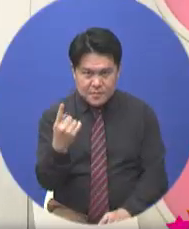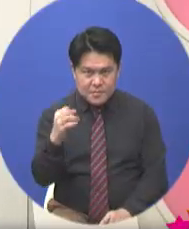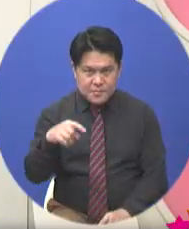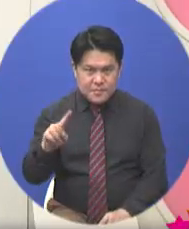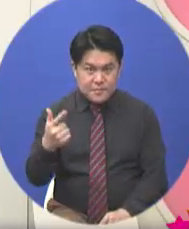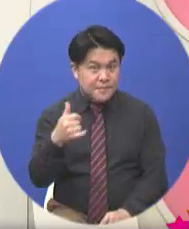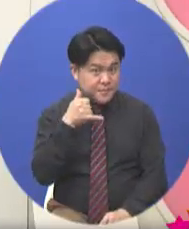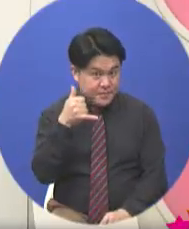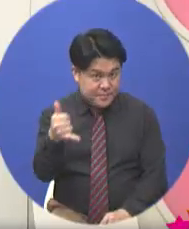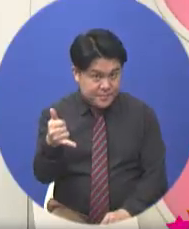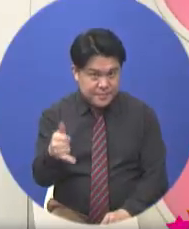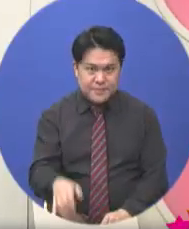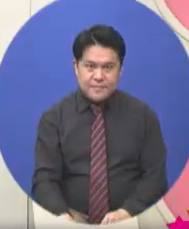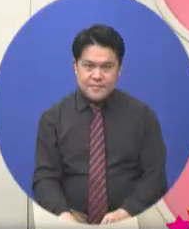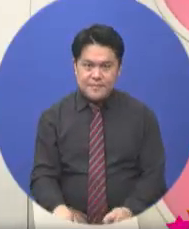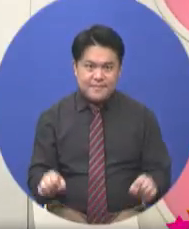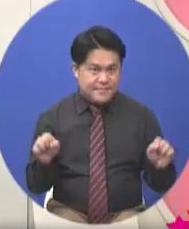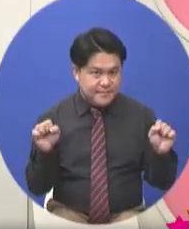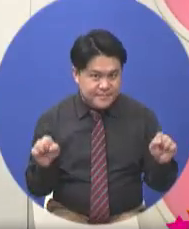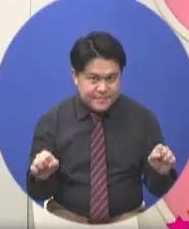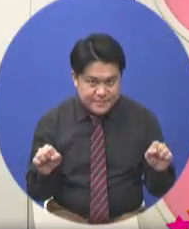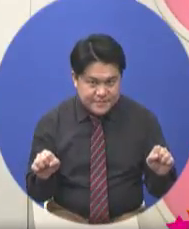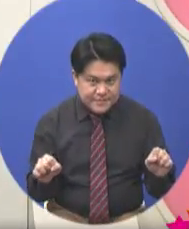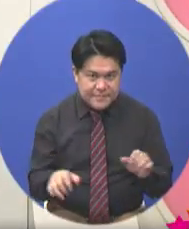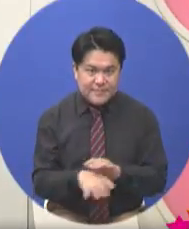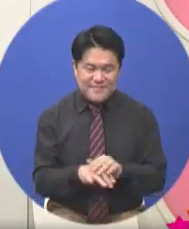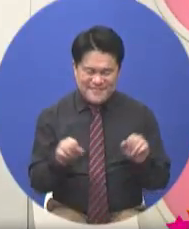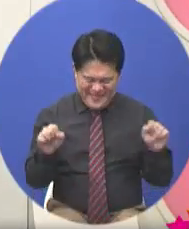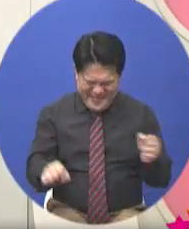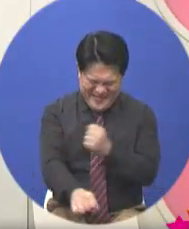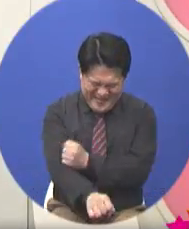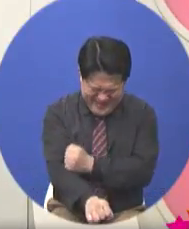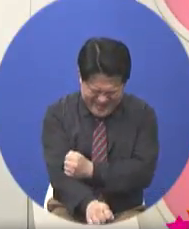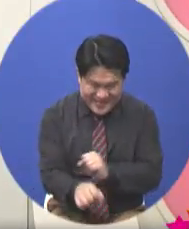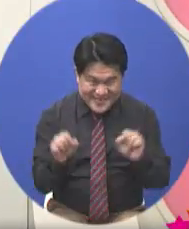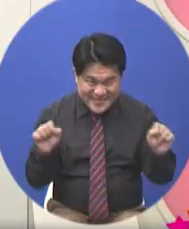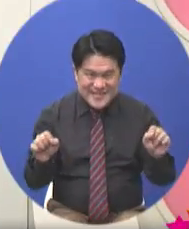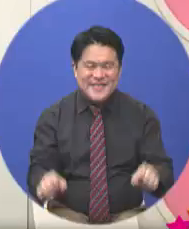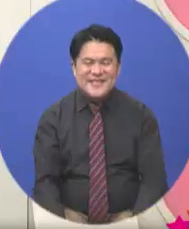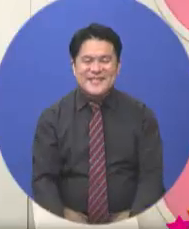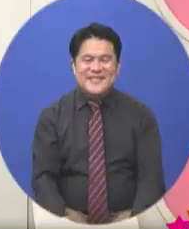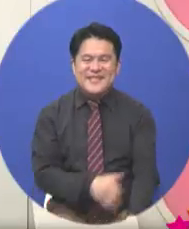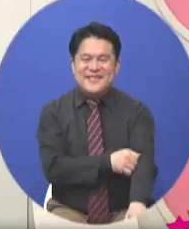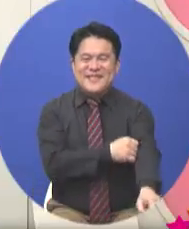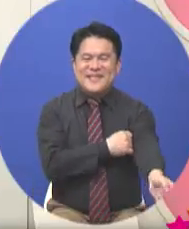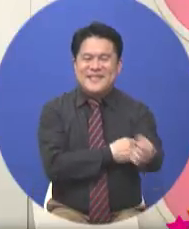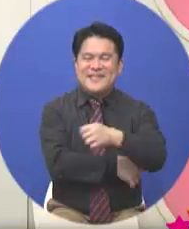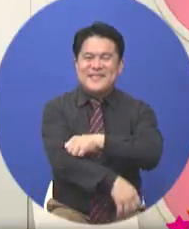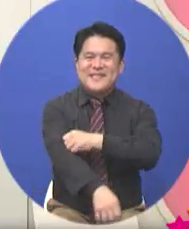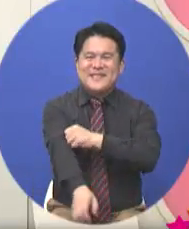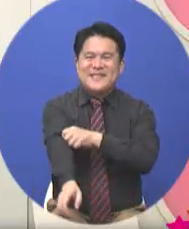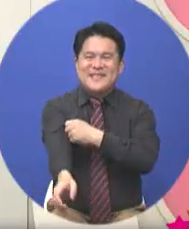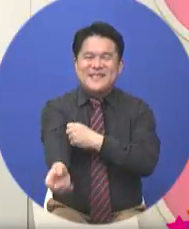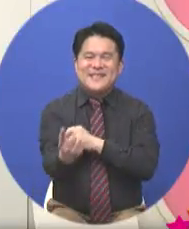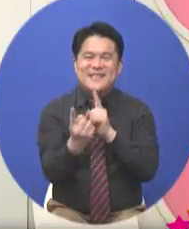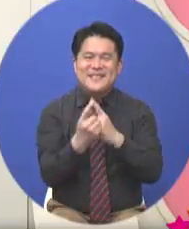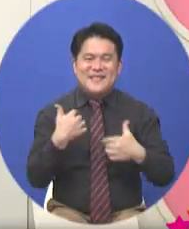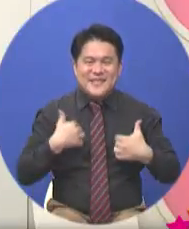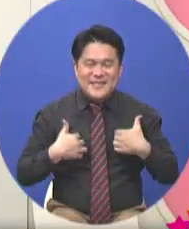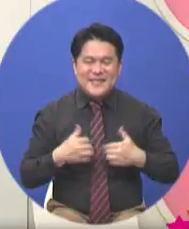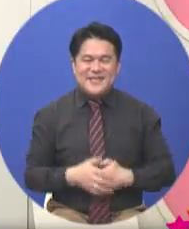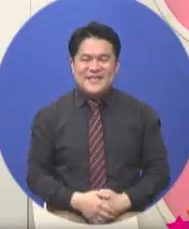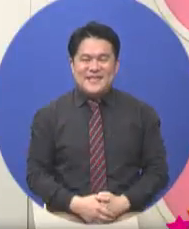이종원님 연결하겠습니다. 안녕하세요. 아, 네, 수고하십니다. 안녕하십니까. 네. 아유, 반갑습니다. 아유, 네, 반갑습니다. 네,